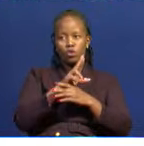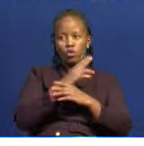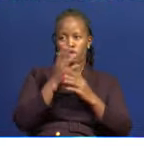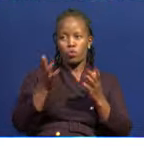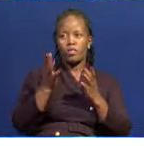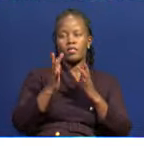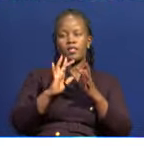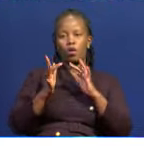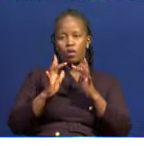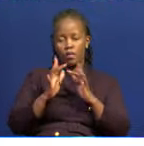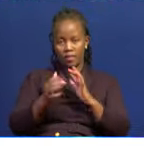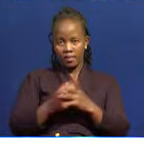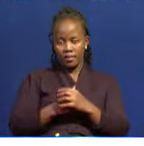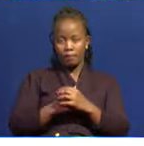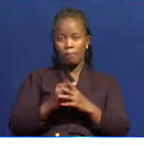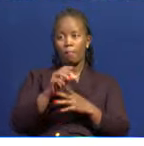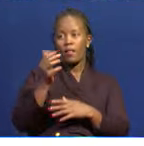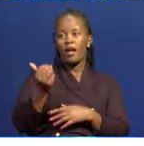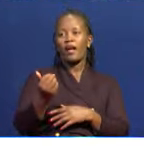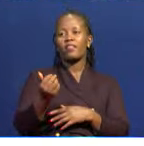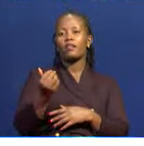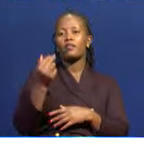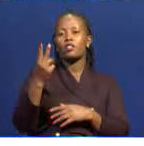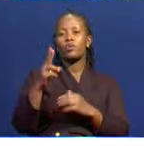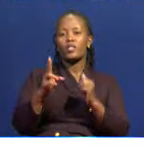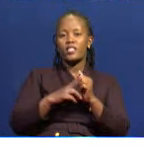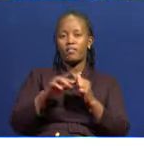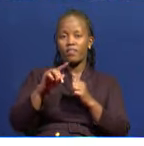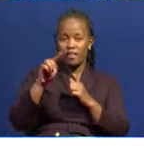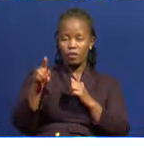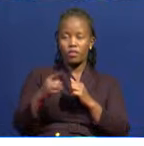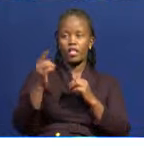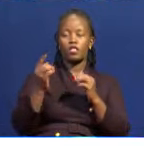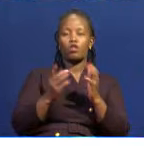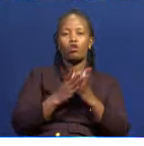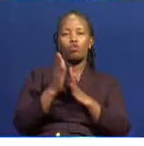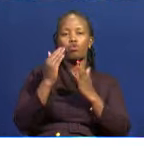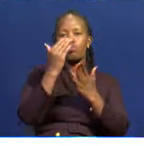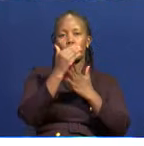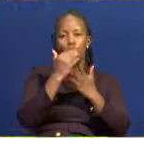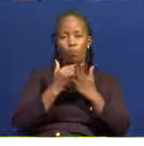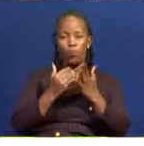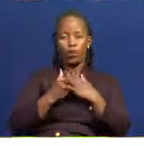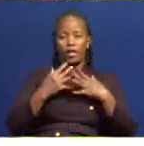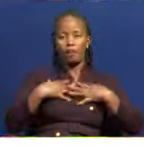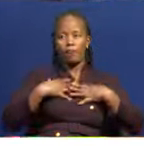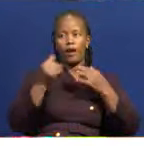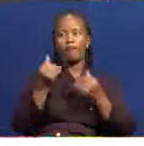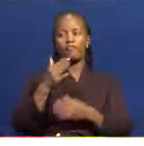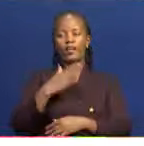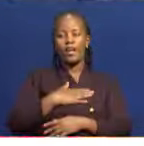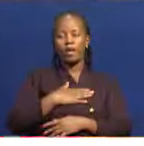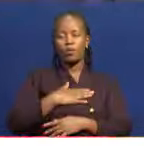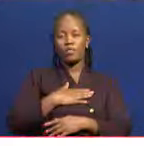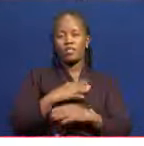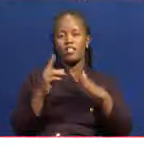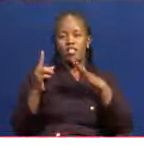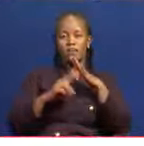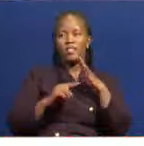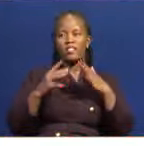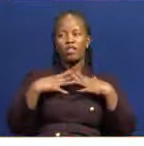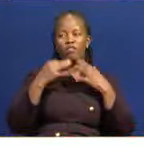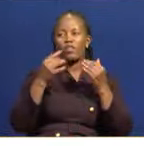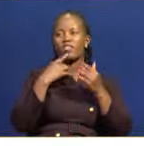hiyo, ilhali 1,027 wamejisajili kupitia tovuti ya Afya Yangu. Wizara ya Afya inasisitiza kuwa hakuna kurudi